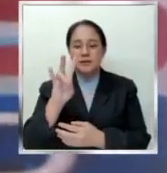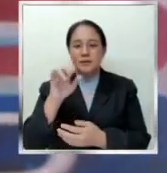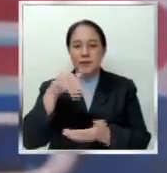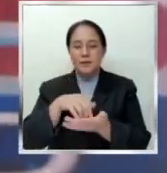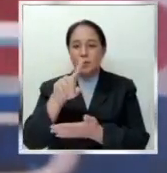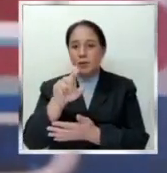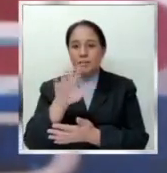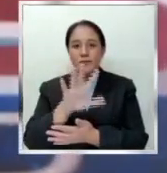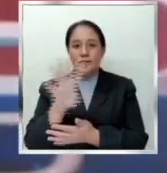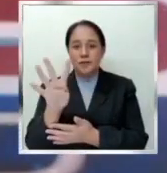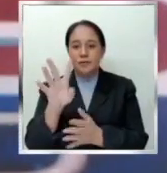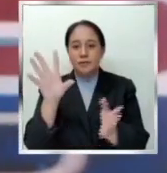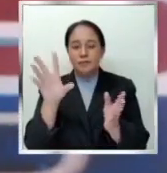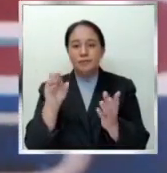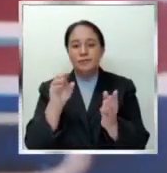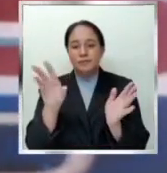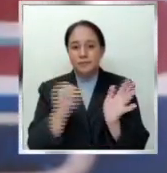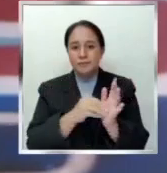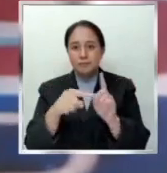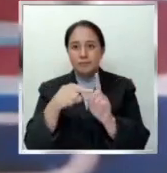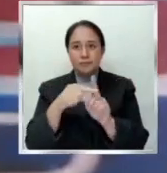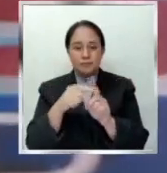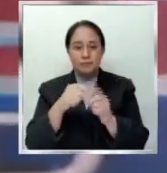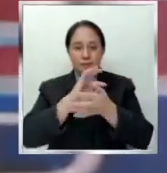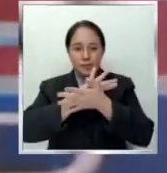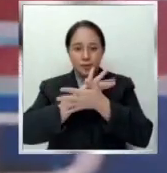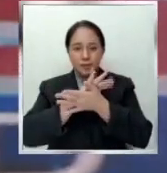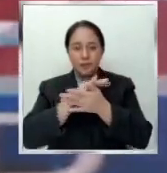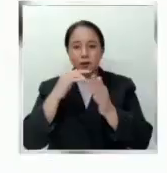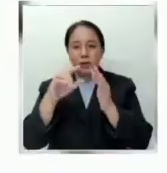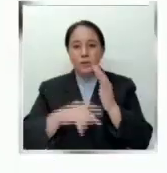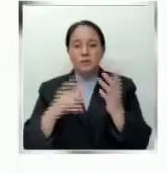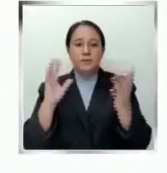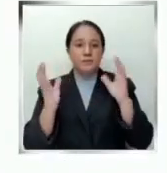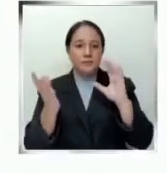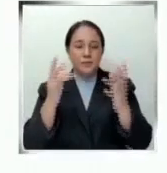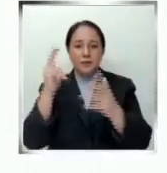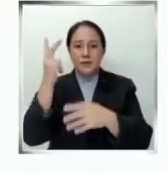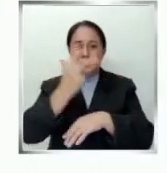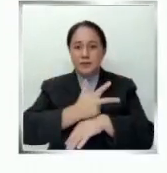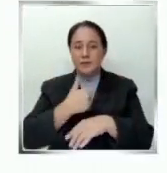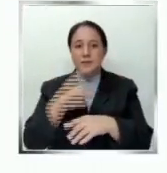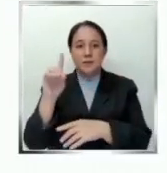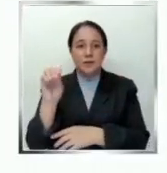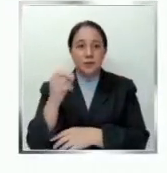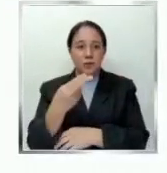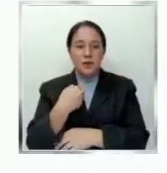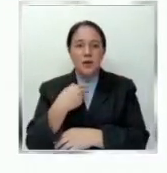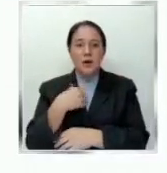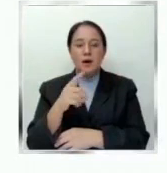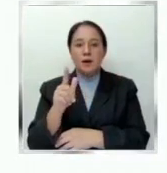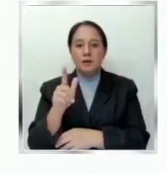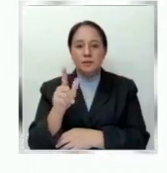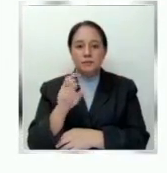37,154 ang naitalang bagong COVID cases, pinakamababa na sa loob ng tatlong araw. Ayon po sa Department of Health, may 12 laboratorio